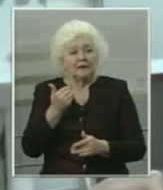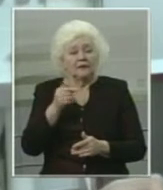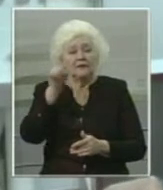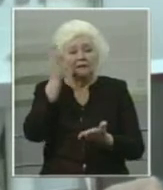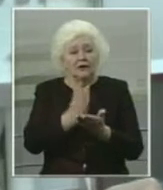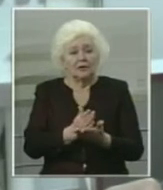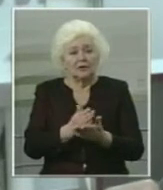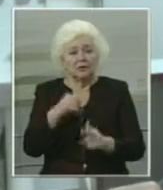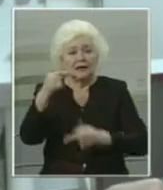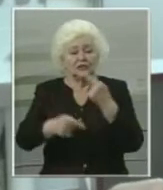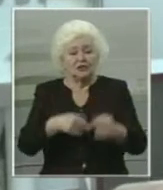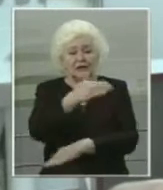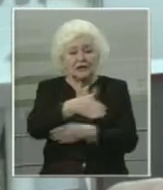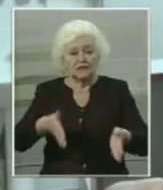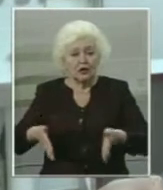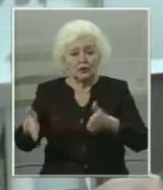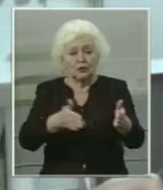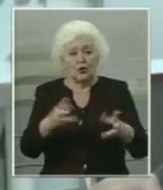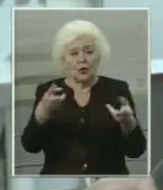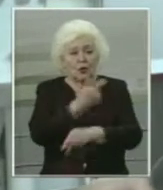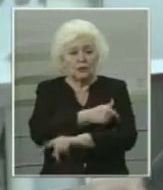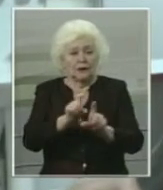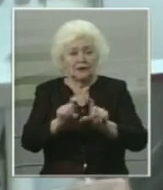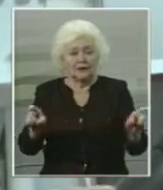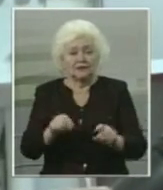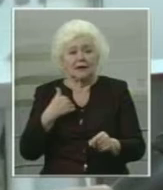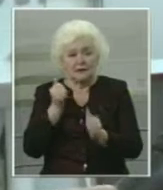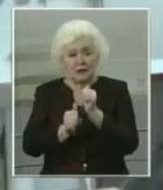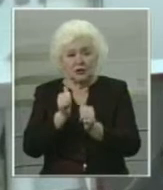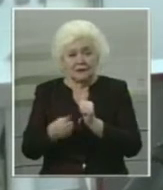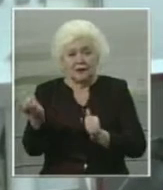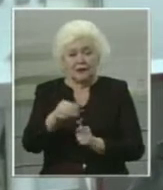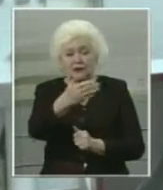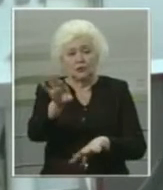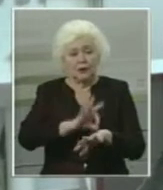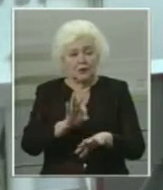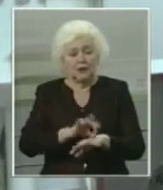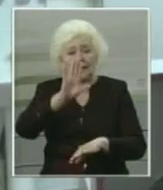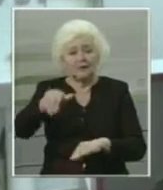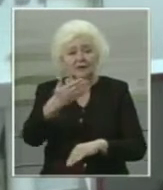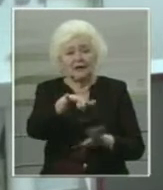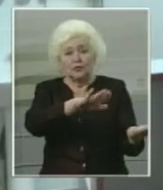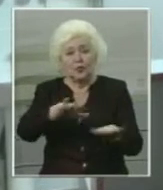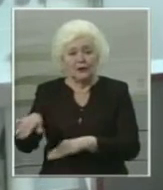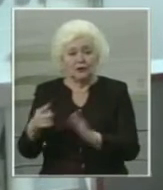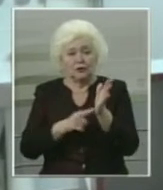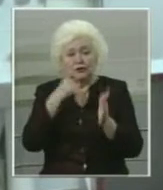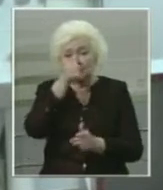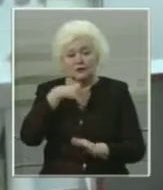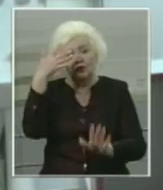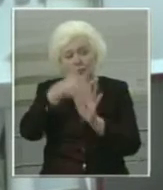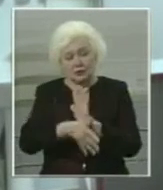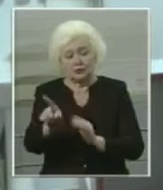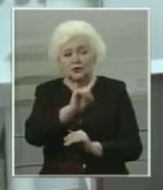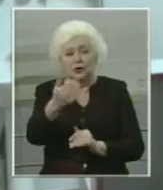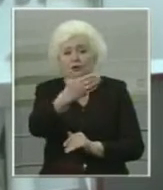тому, знаходиться через дорогу від онкодиспансеру, і до нас часто приходили його пацієнти. Після того, як минуло 6 років, ми розуміємо, що